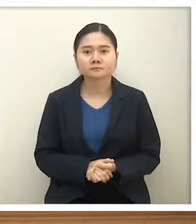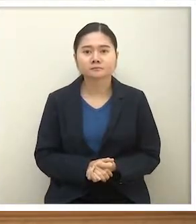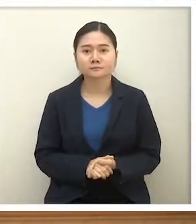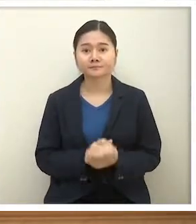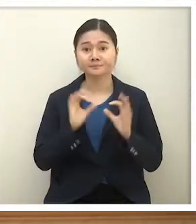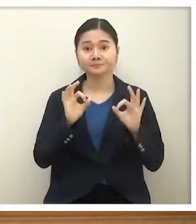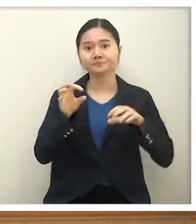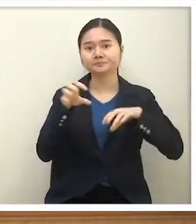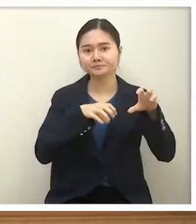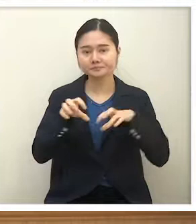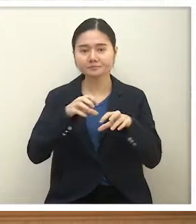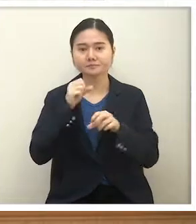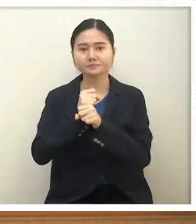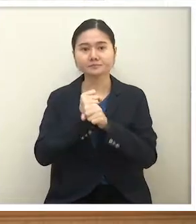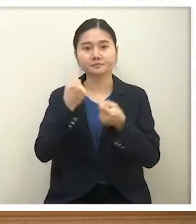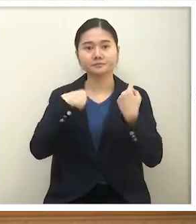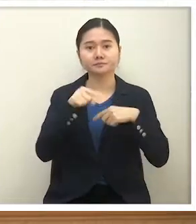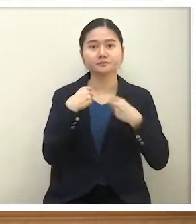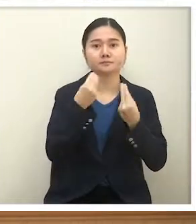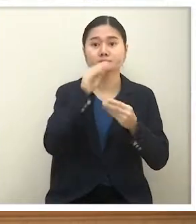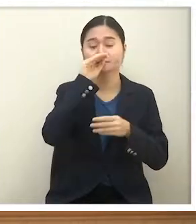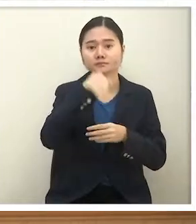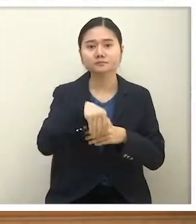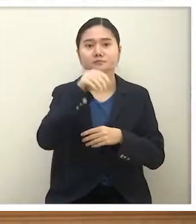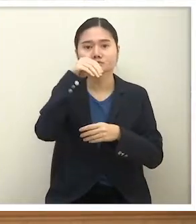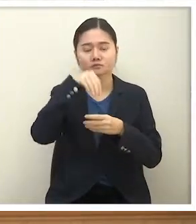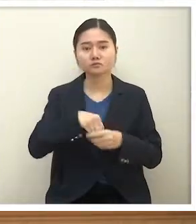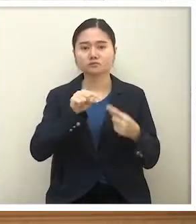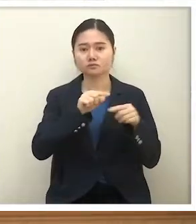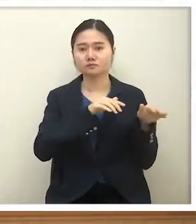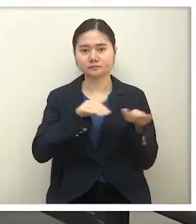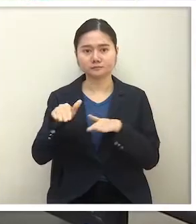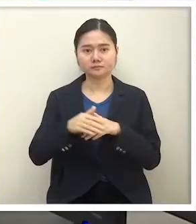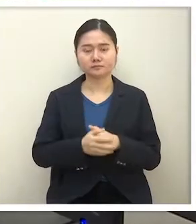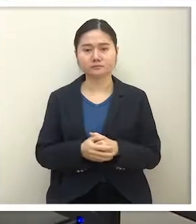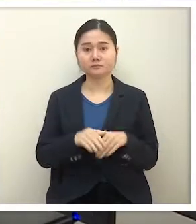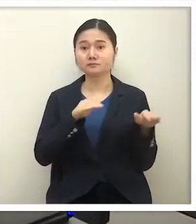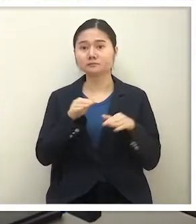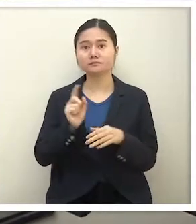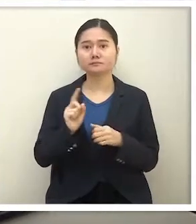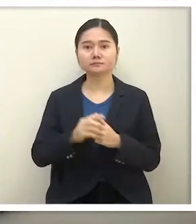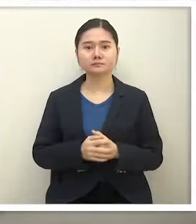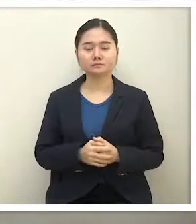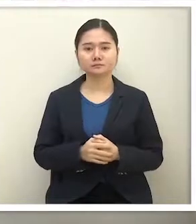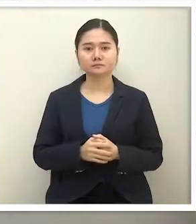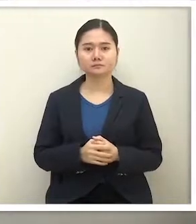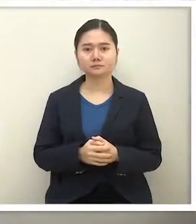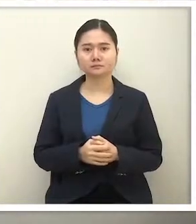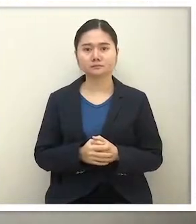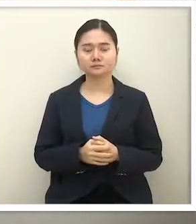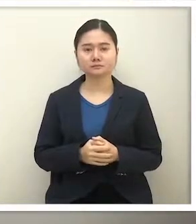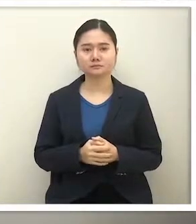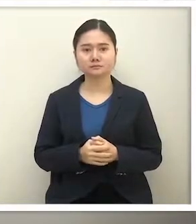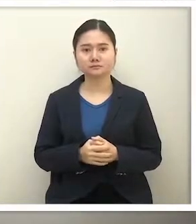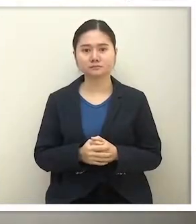โอเคแล้วก็จัดท่าให้ช้างอยู่ในท่าพร้อมของเราเป็นยังไงก็ประมาณนี้เนาะประ